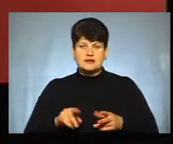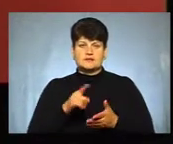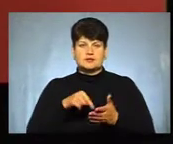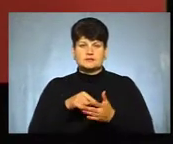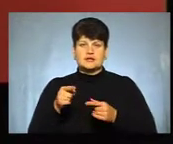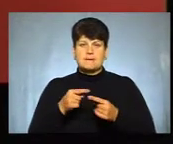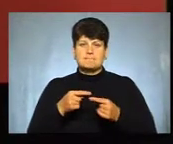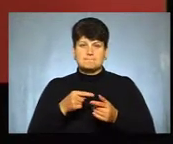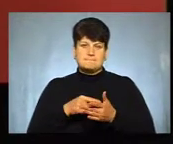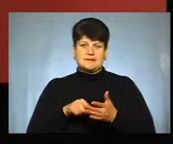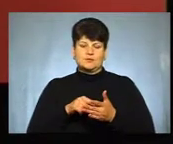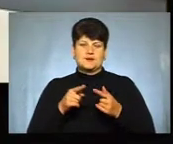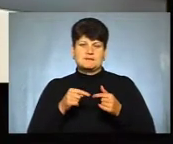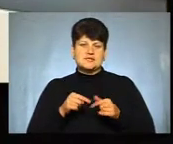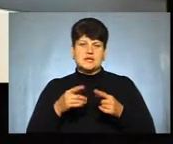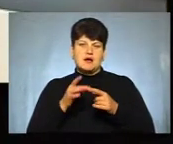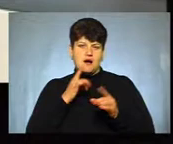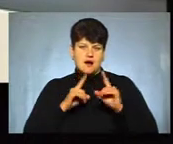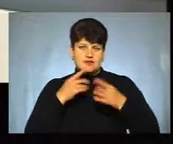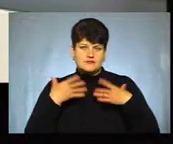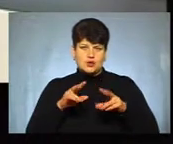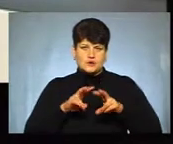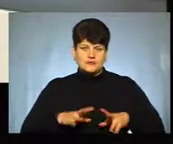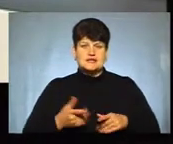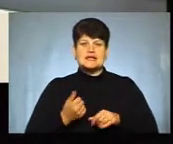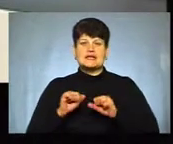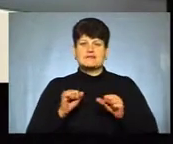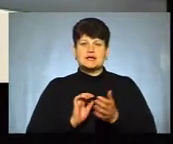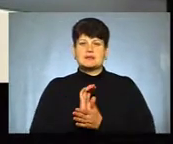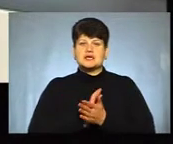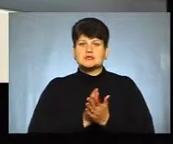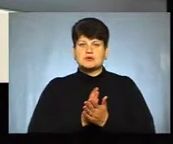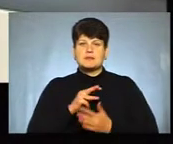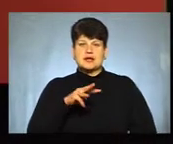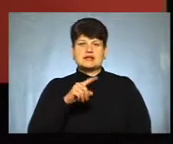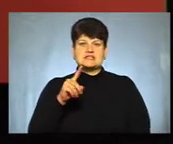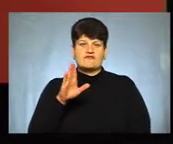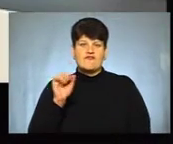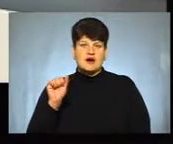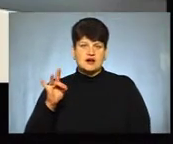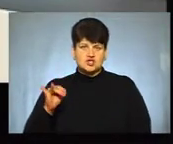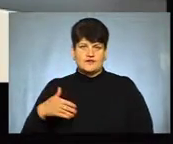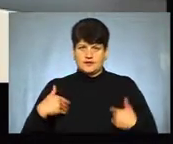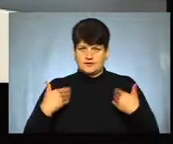раді. Більше про це розкаже гостя студії. А це керівник прес-служби Тернопільської міської ради Мар'яна Зварич. Вітаю. Добрий